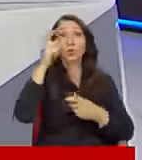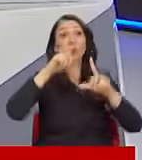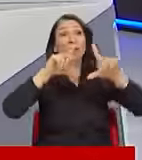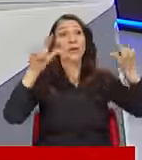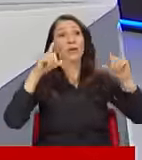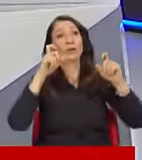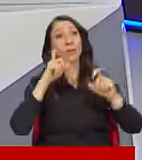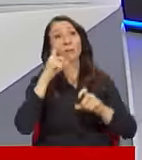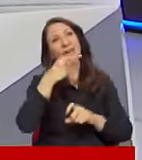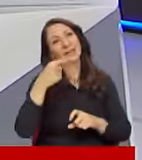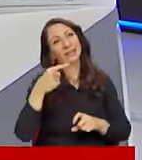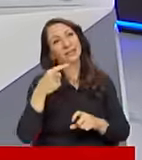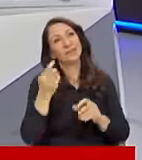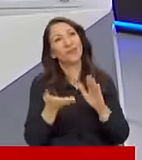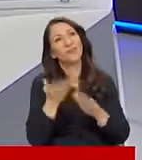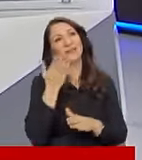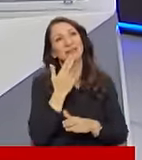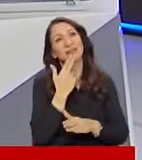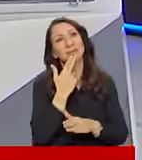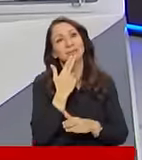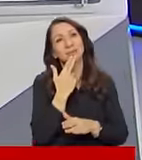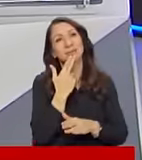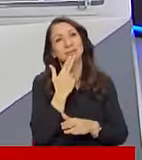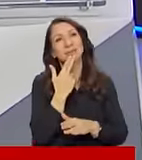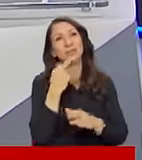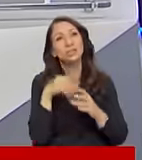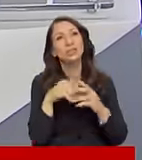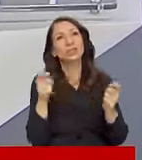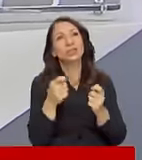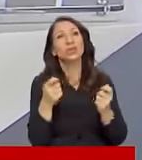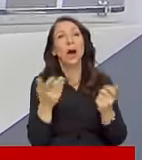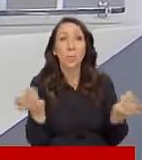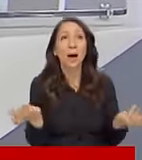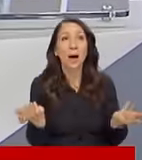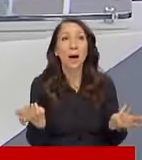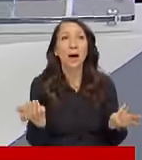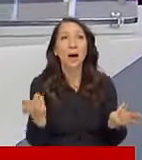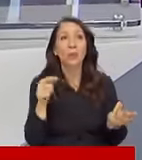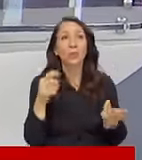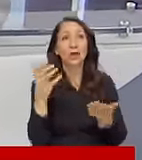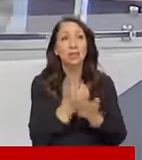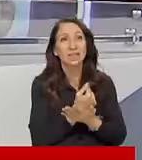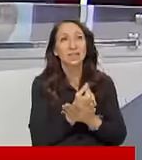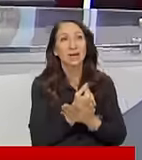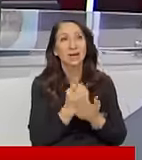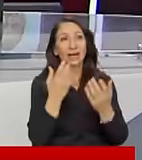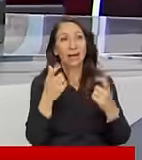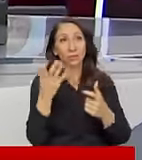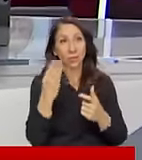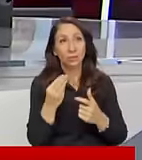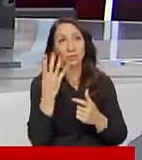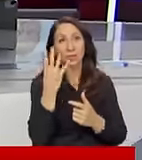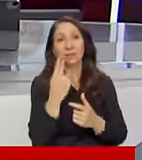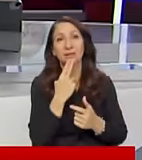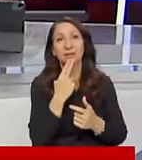fotoğrafı. Bir tek eksik, daha fazla kadın için çalıştık ama yani bugün kazanacak yerde olan